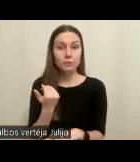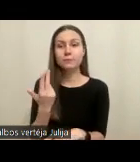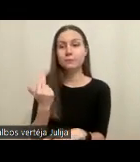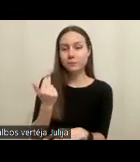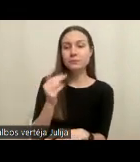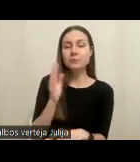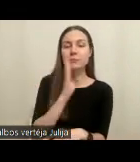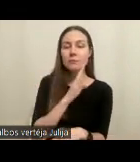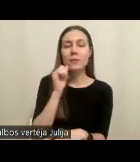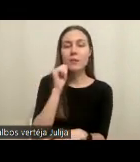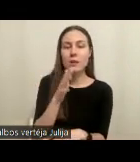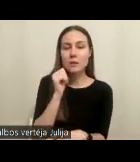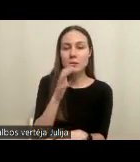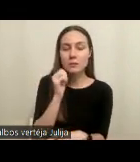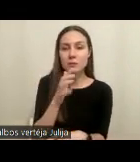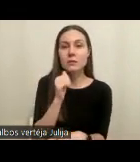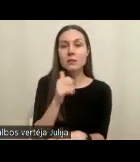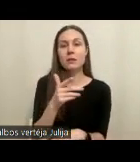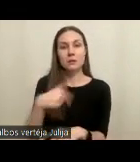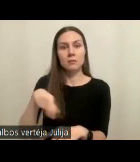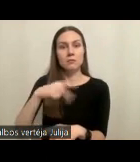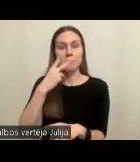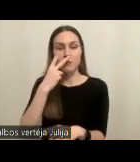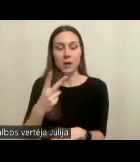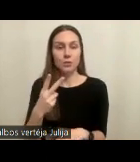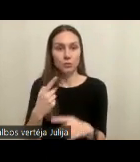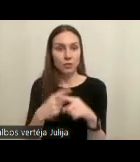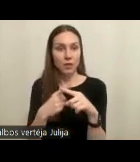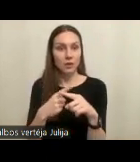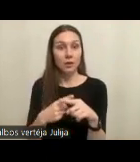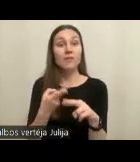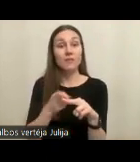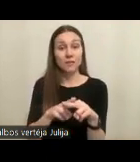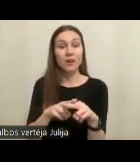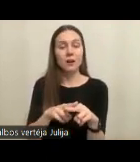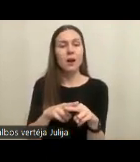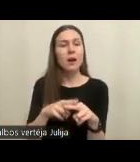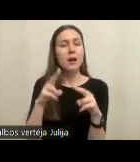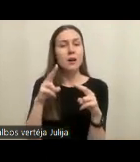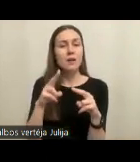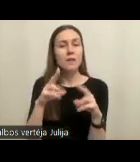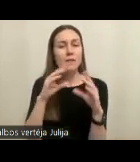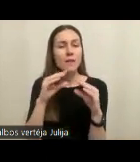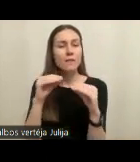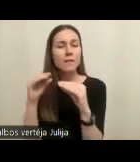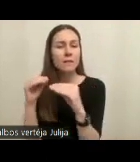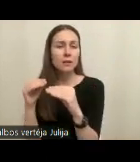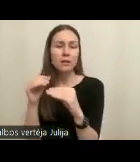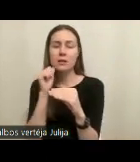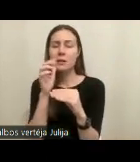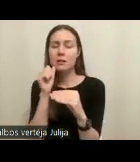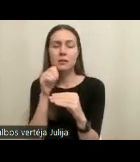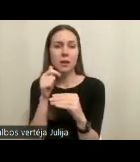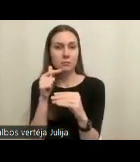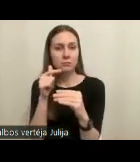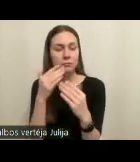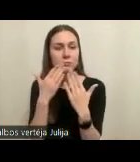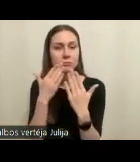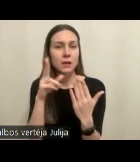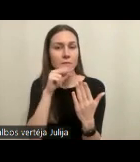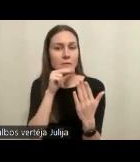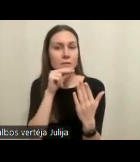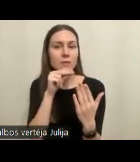kiekvieną dieną. Ir jie matė tą teigiamą poveikį, todėl jį garsiai skaitydavo kiekvieną vakarą. Ir Chronicles